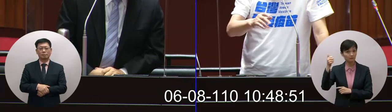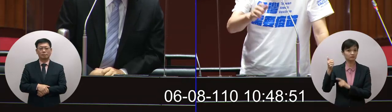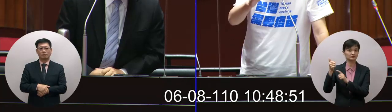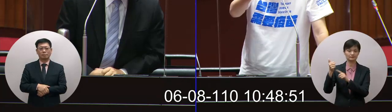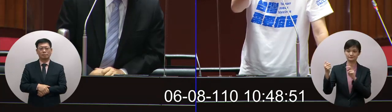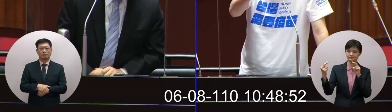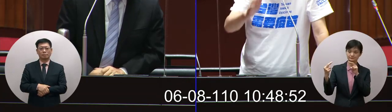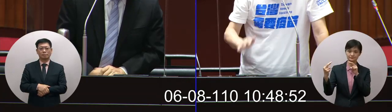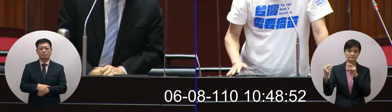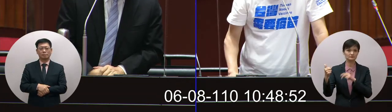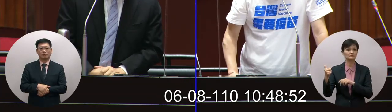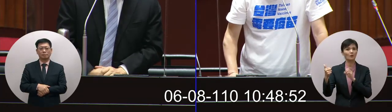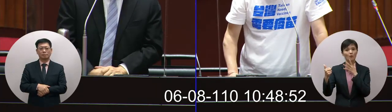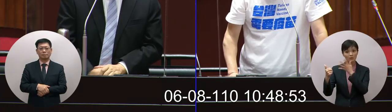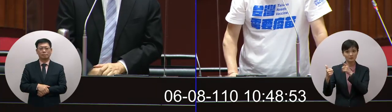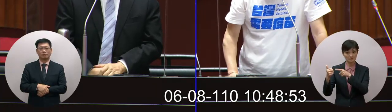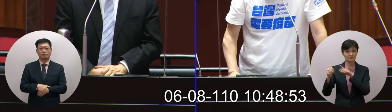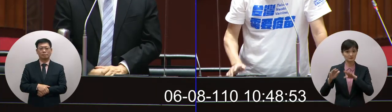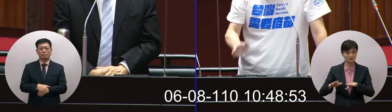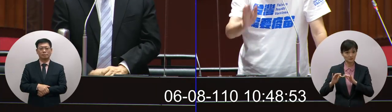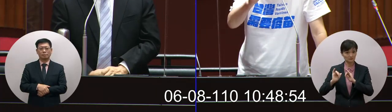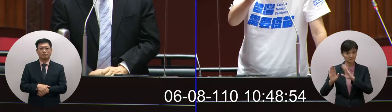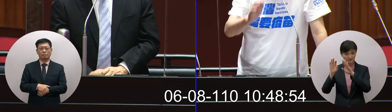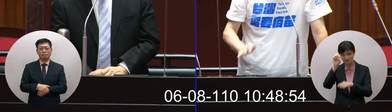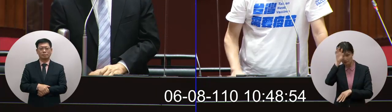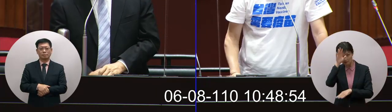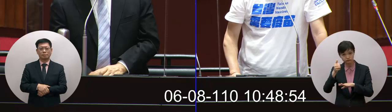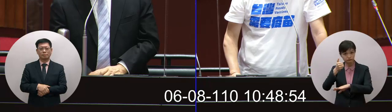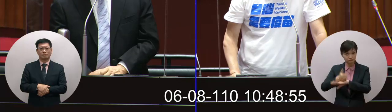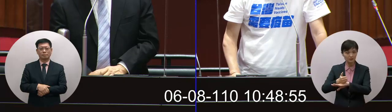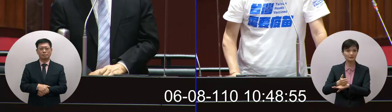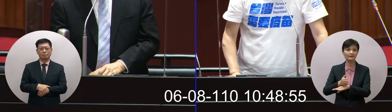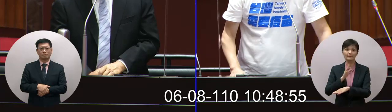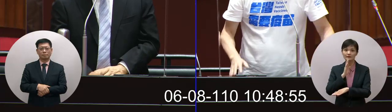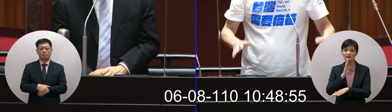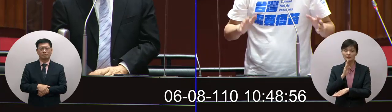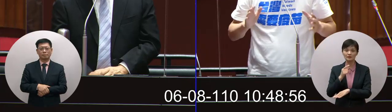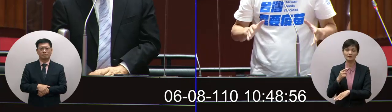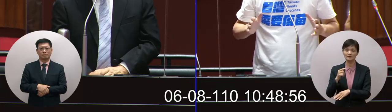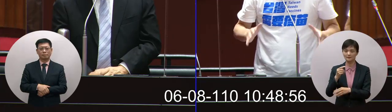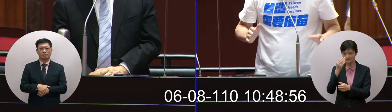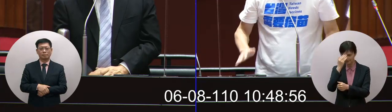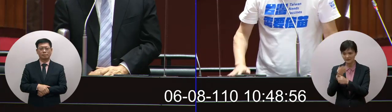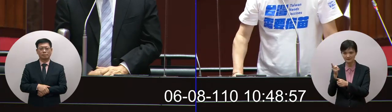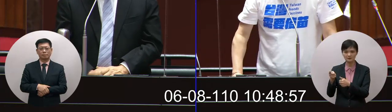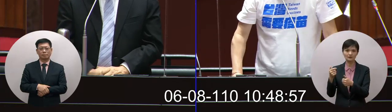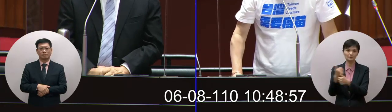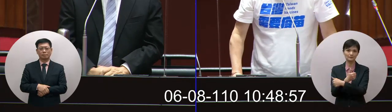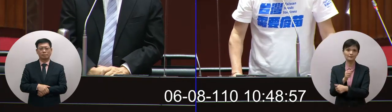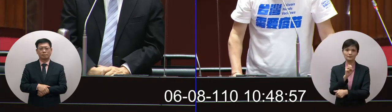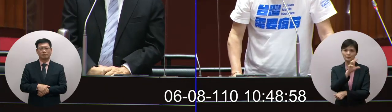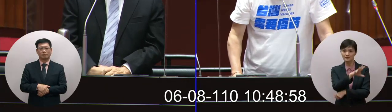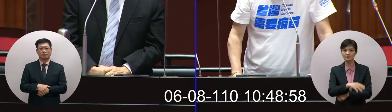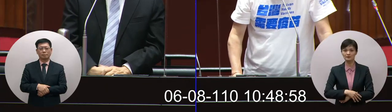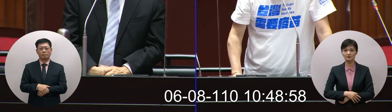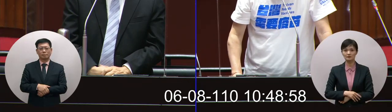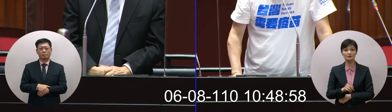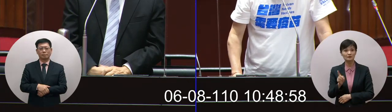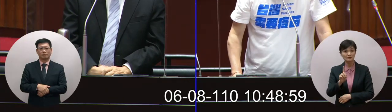说你们是执政党的委员，麻烦带一句话，老百姓现在都是。